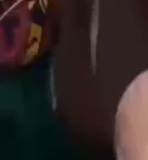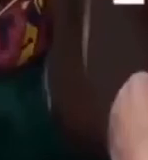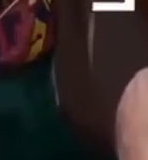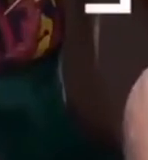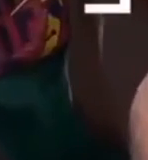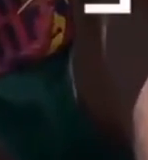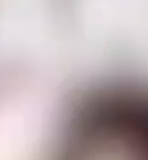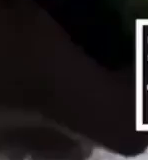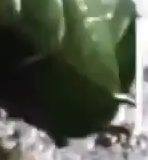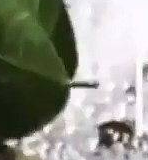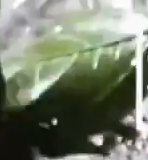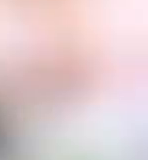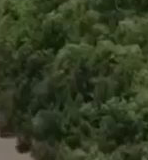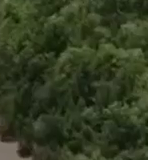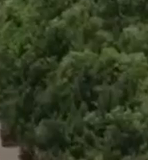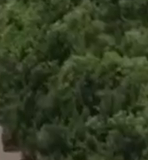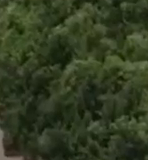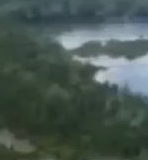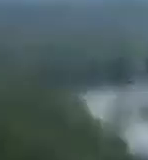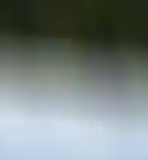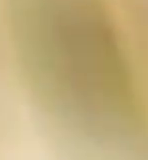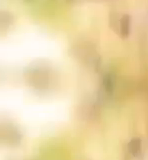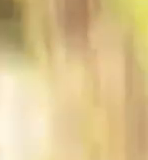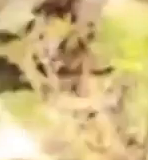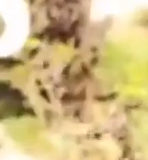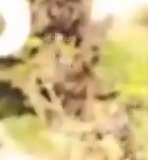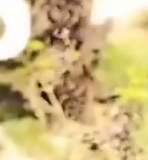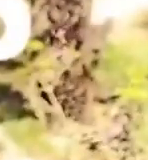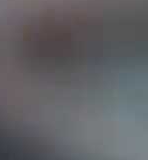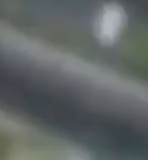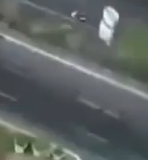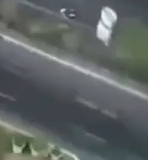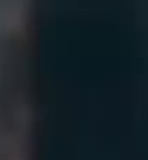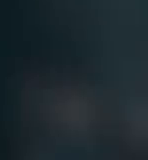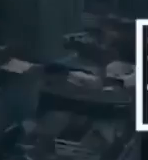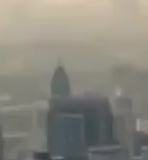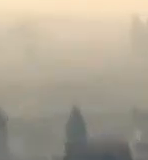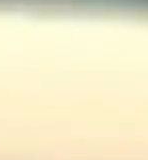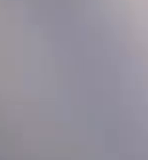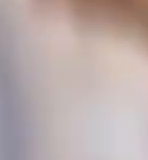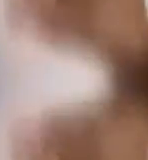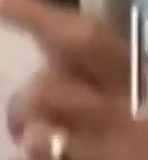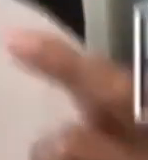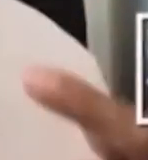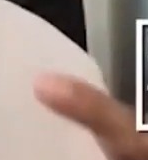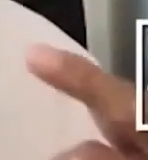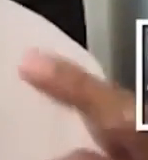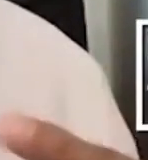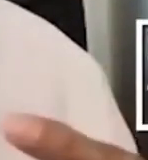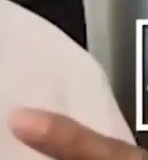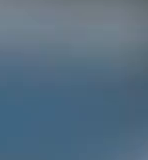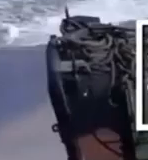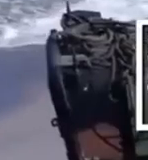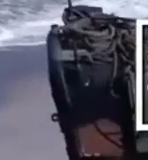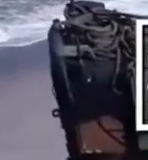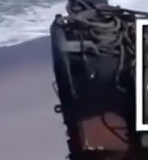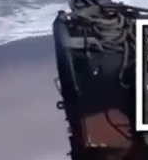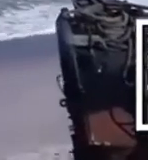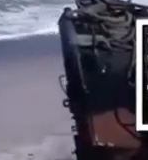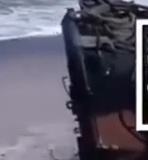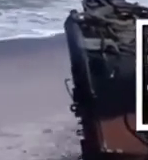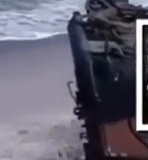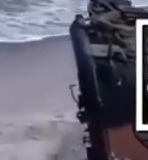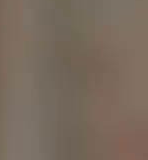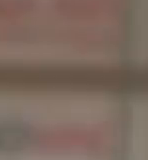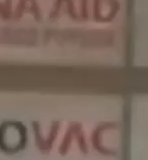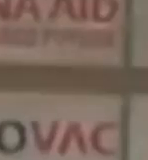In-depth documentaries on issues, special reports, and analysis on local and global affairs. Mukhang hindi naman seryoso si Presidente na terminate